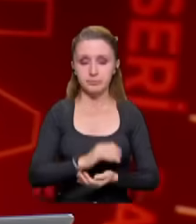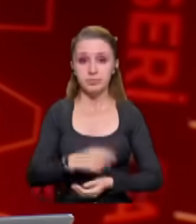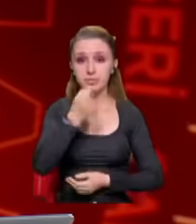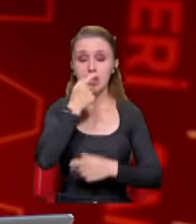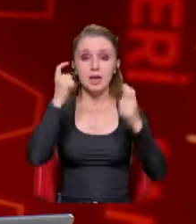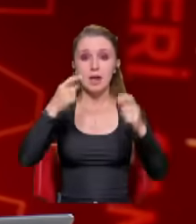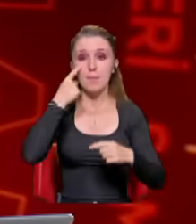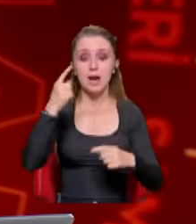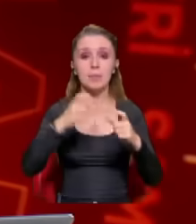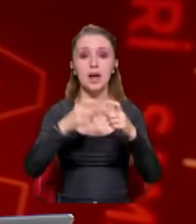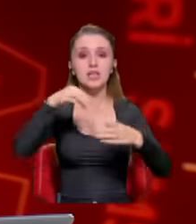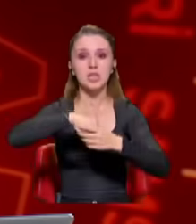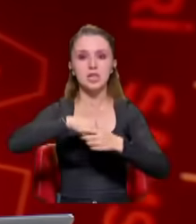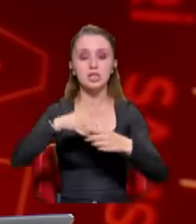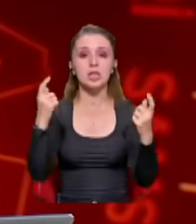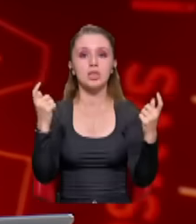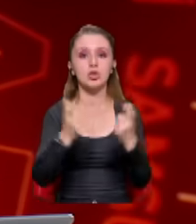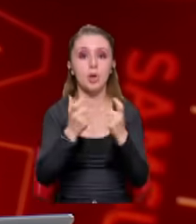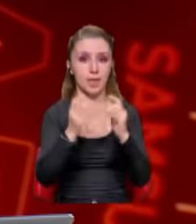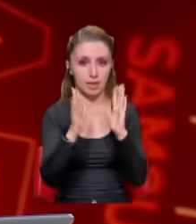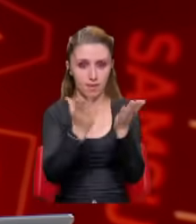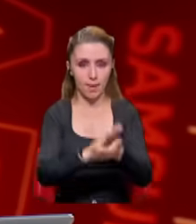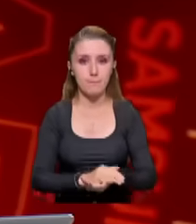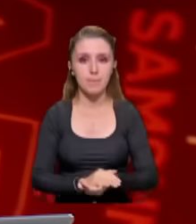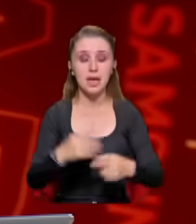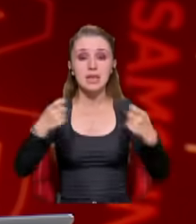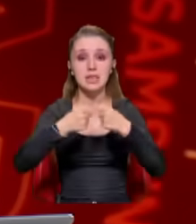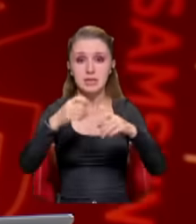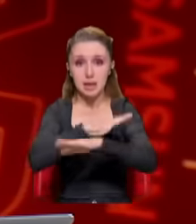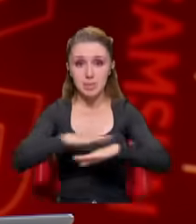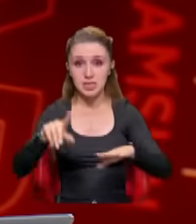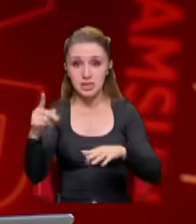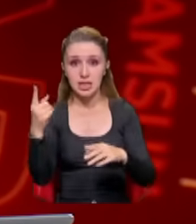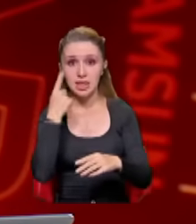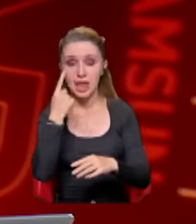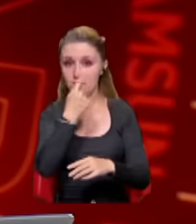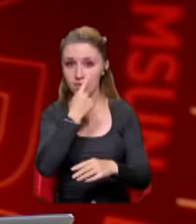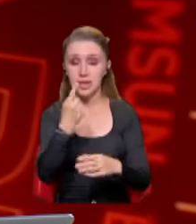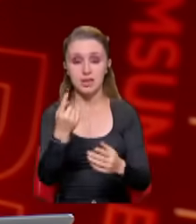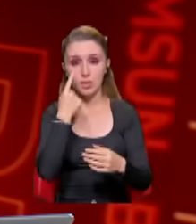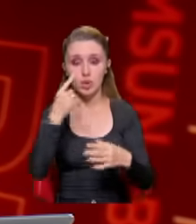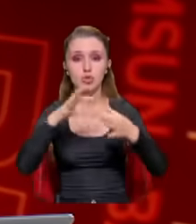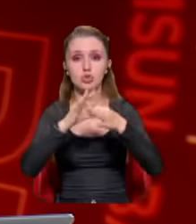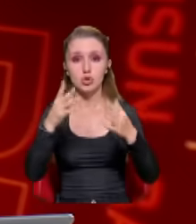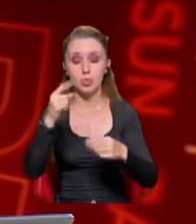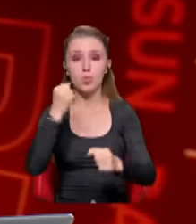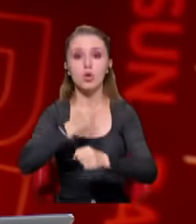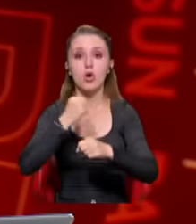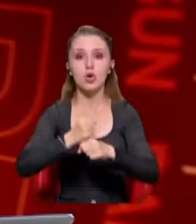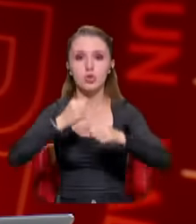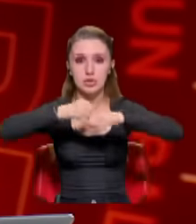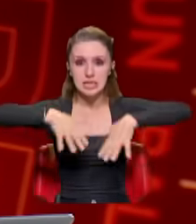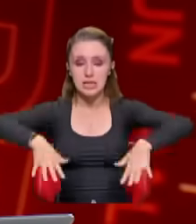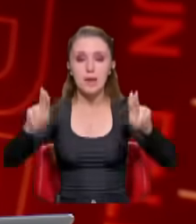Ankara Gazze için diplomatik ataklarını sürdürürken Ateşkes iki devletli çözüm ve garantör mekanizmasını her